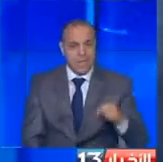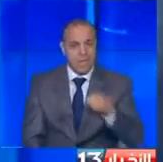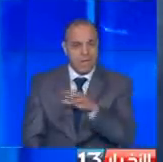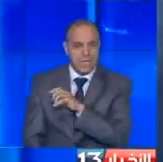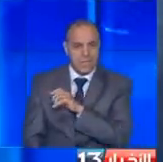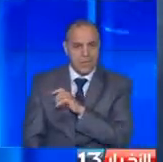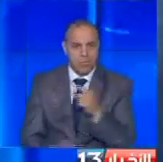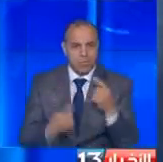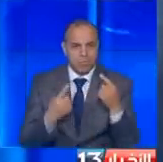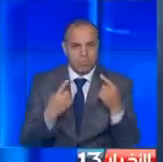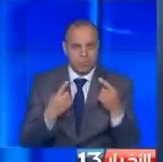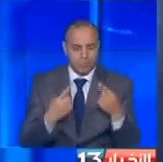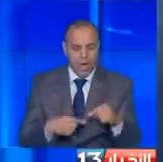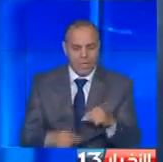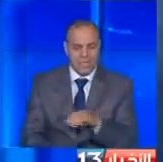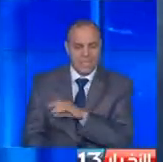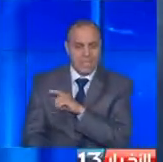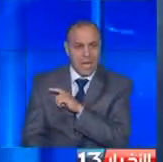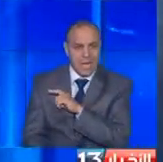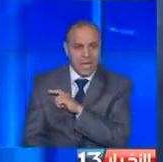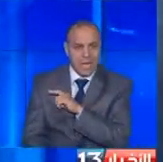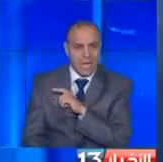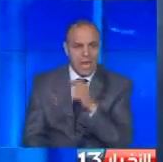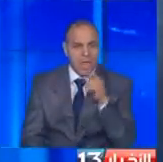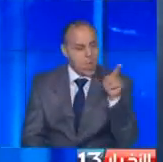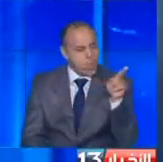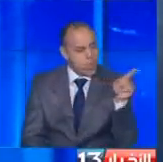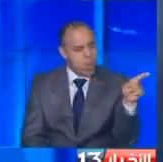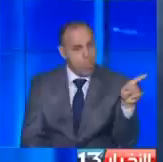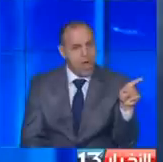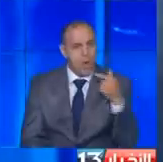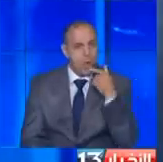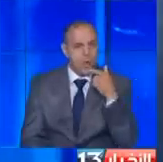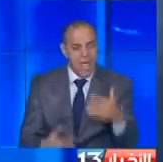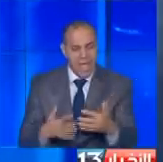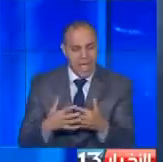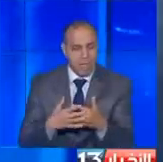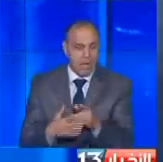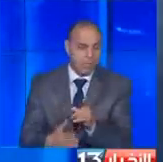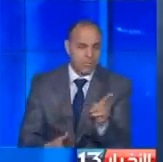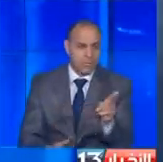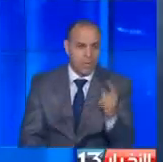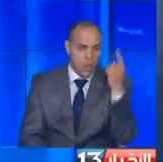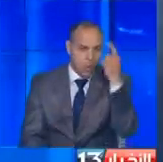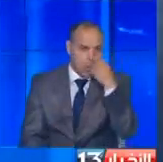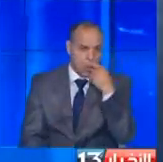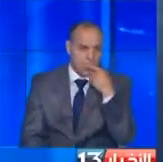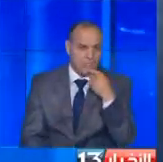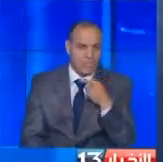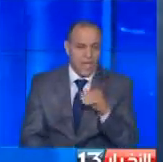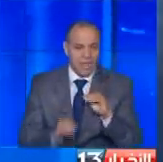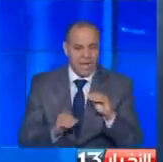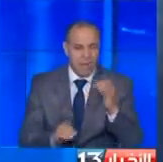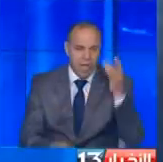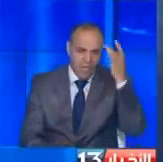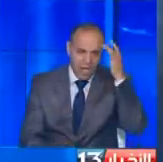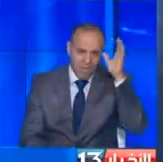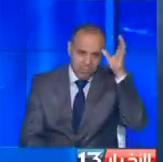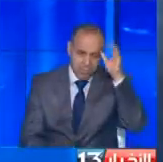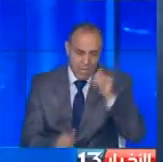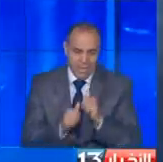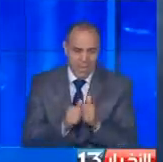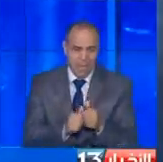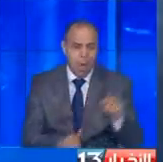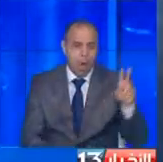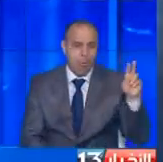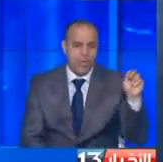تأييد فلسطين ومعاداة إسرائيل هي التهمة التي رفعتها الولايات المتحدة في وجه منظمة التربية والثقافة والعلم التابعة